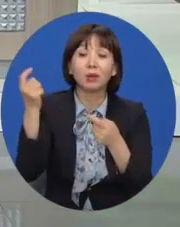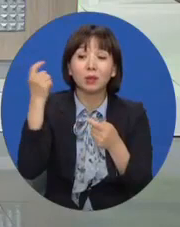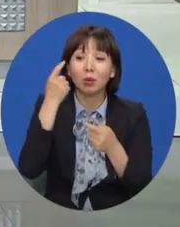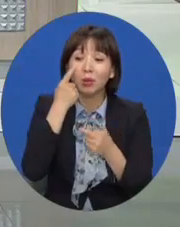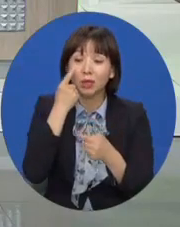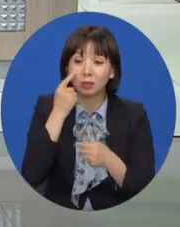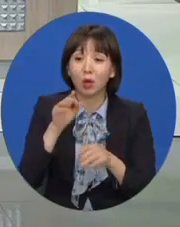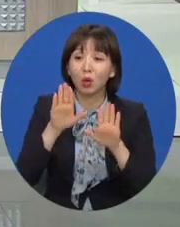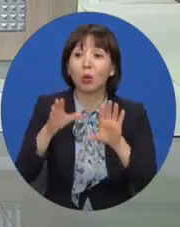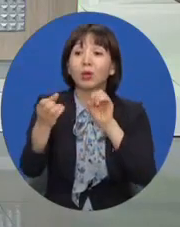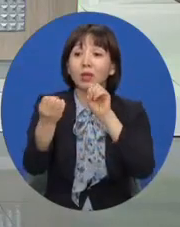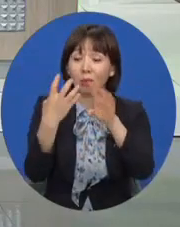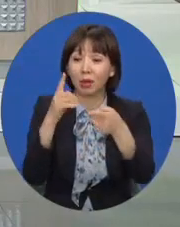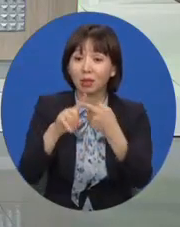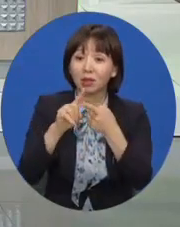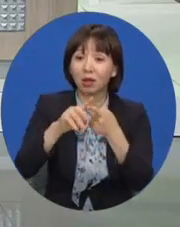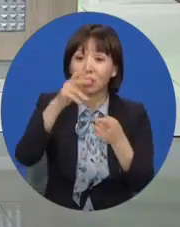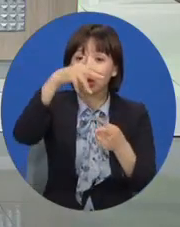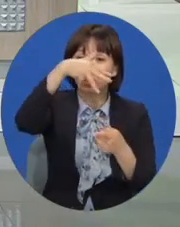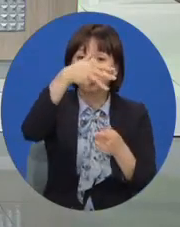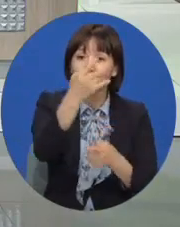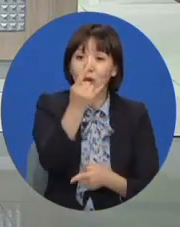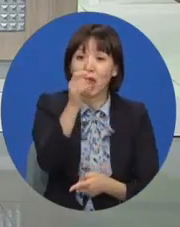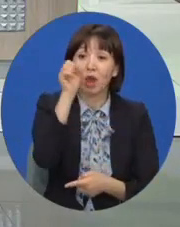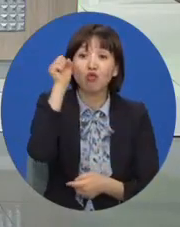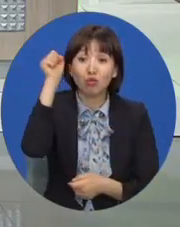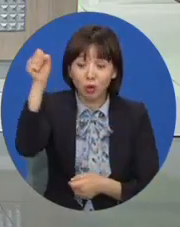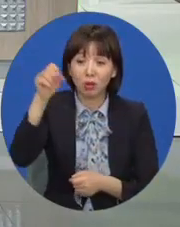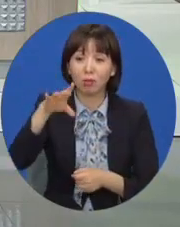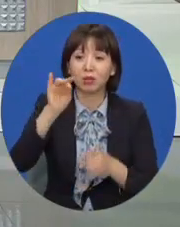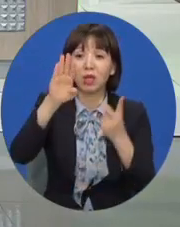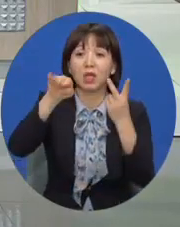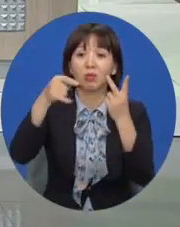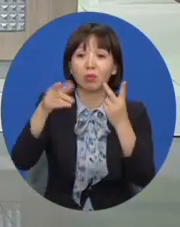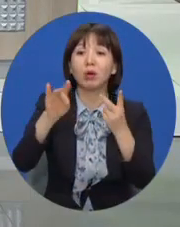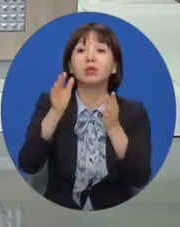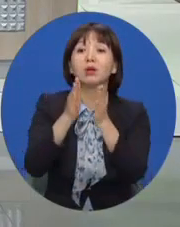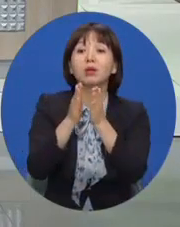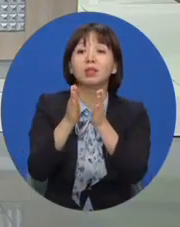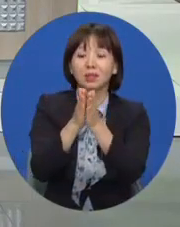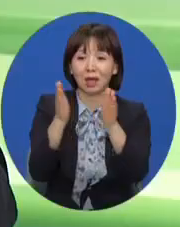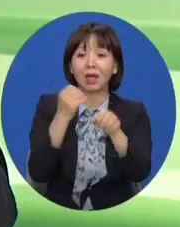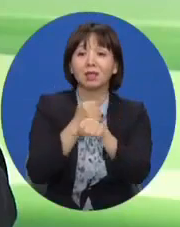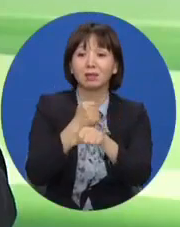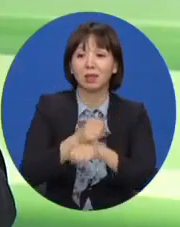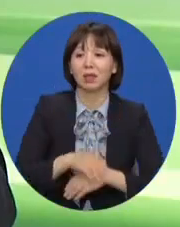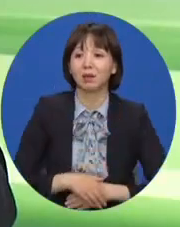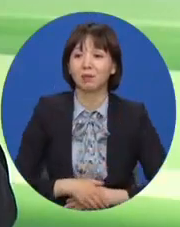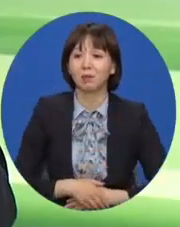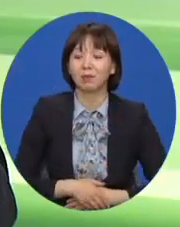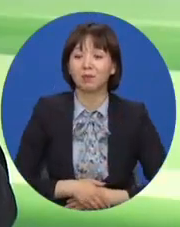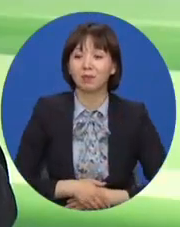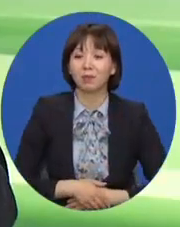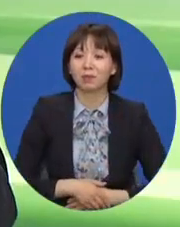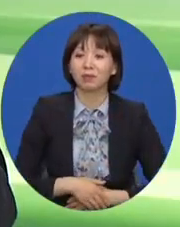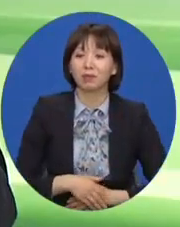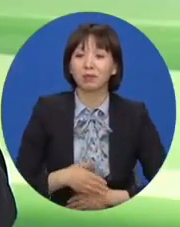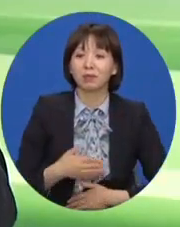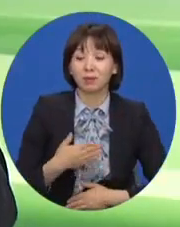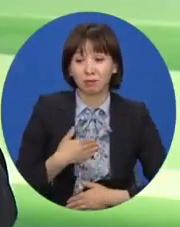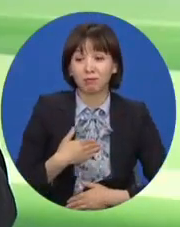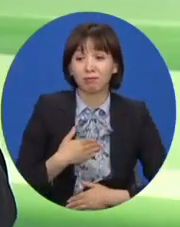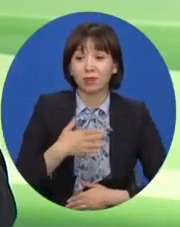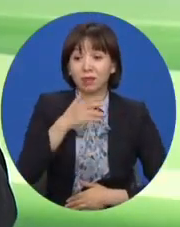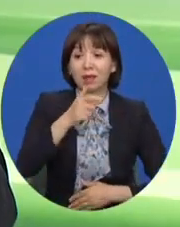하겠습니다. 이번 답변은 최명현 후보부터 역시 2분 동안 듣도록 하겠습니다. 네. 네, 우리